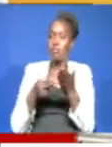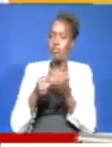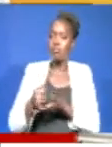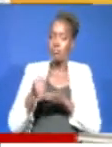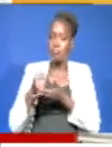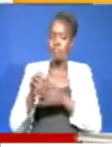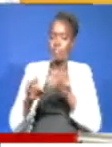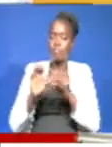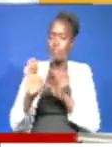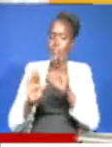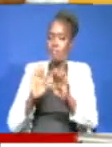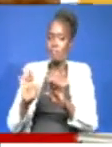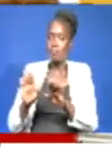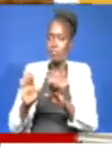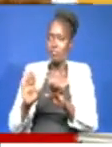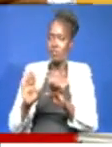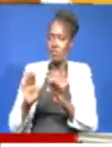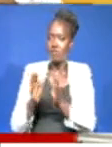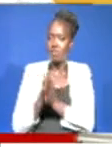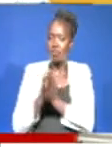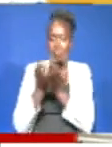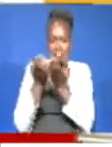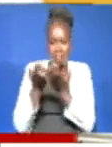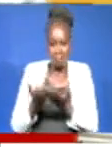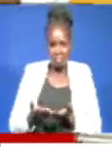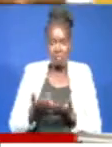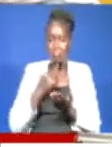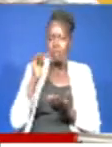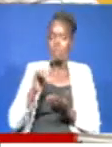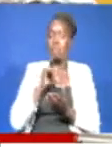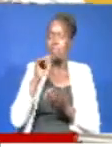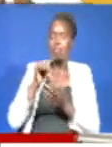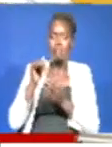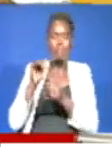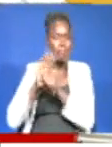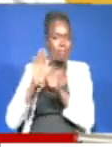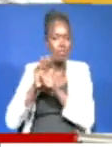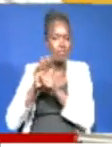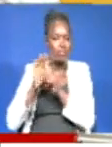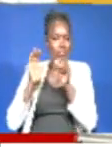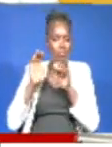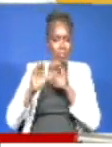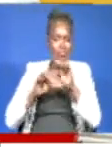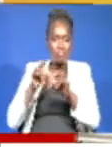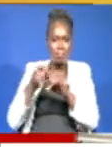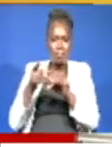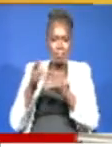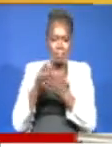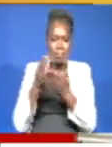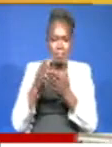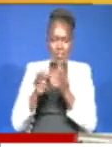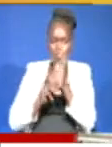yao iwe yenye uzito mkubwa, na ili wasitegemee mifugo mingi lakini wategemee mifugo ambayo inakomaa kwa